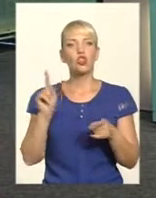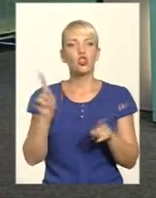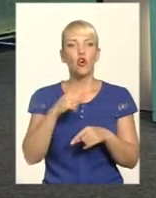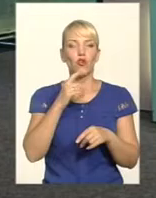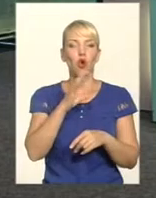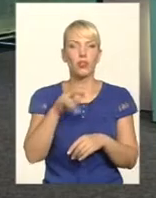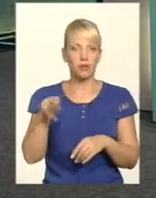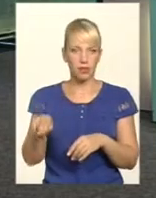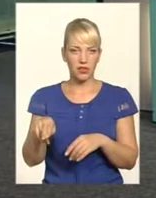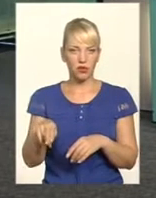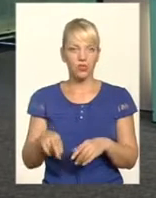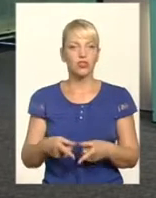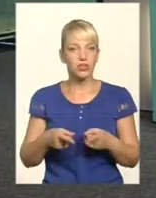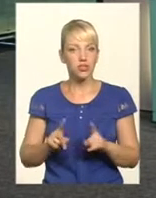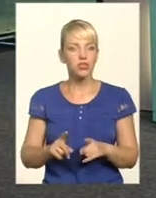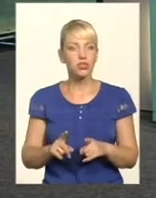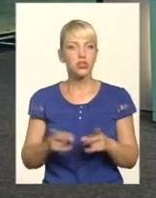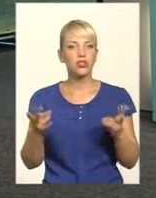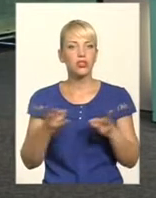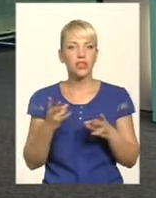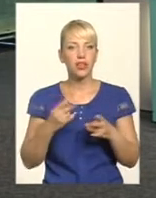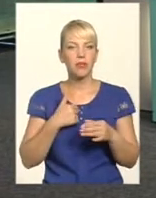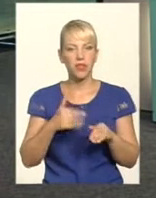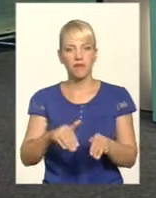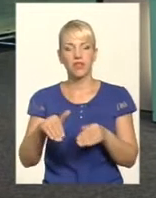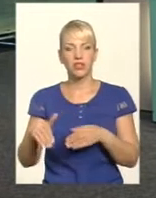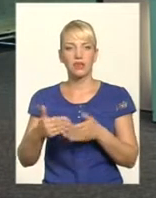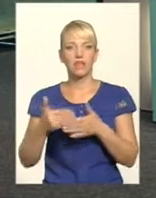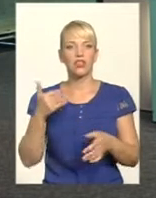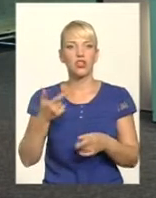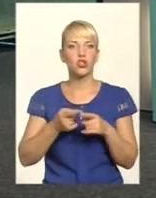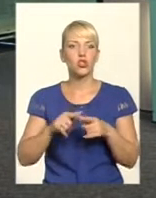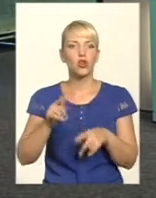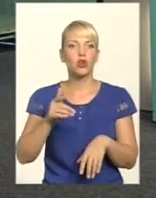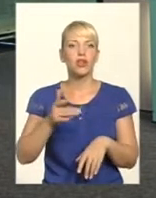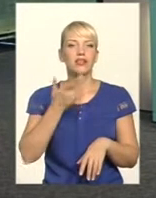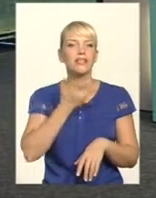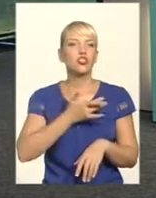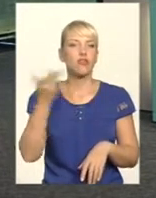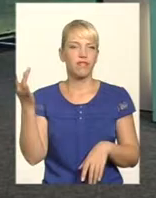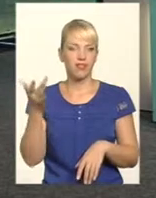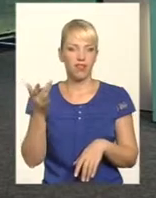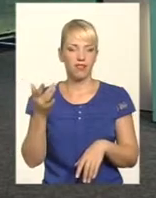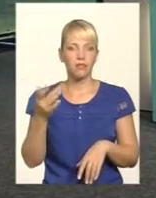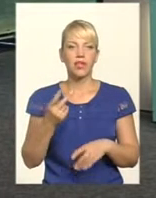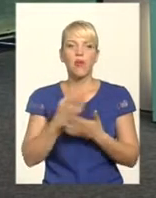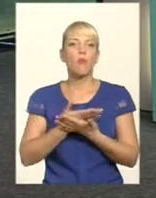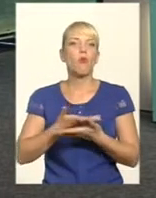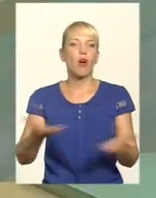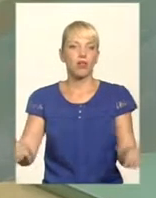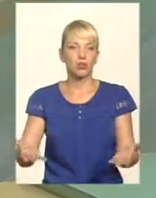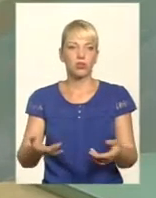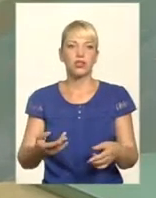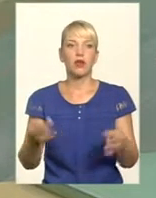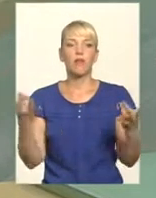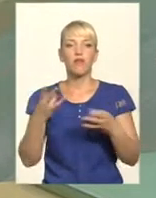да, дійсно, ну треба нам відійти від цього совка і від цієї показухи. Має бути форма